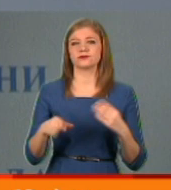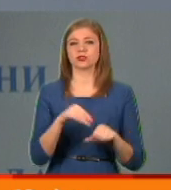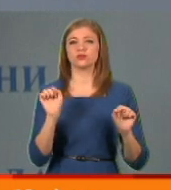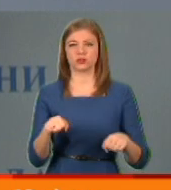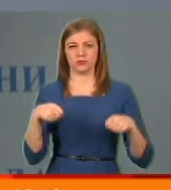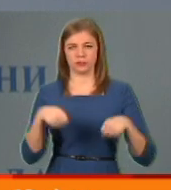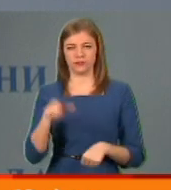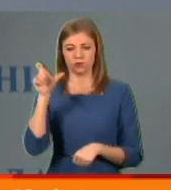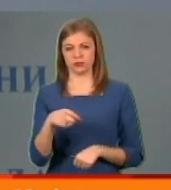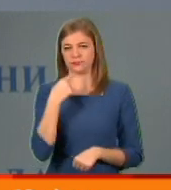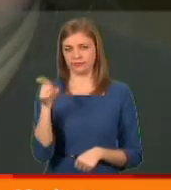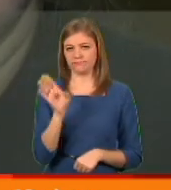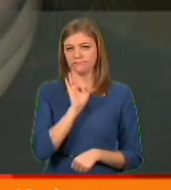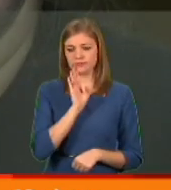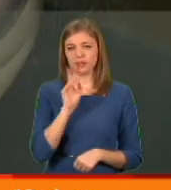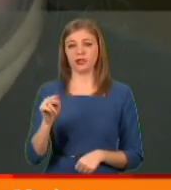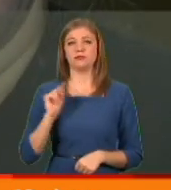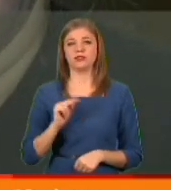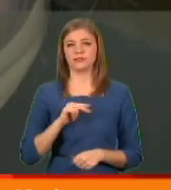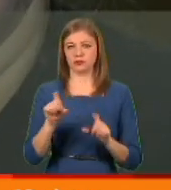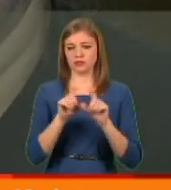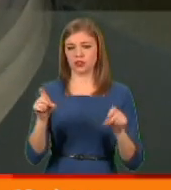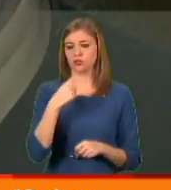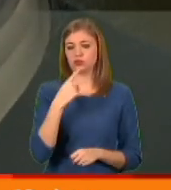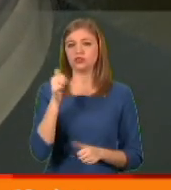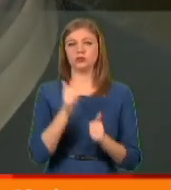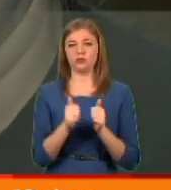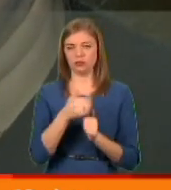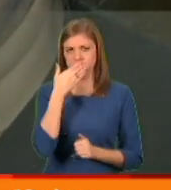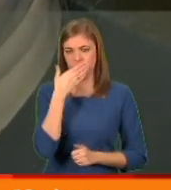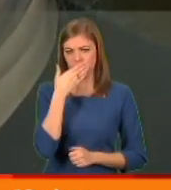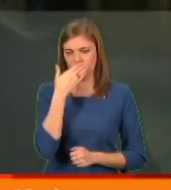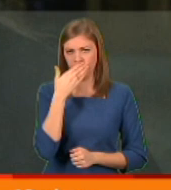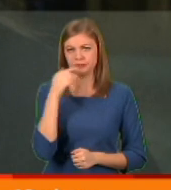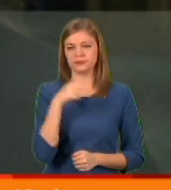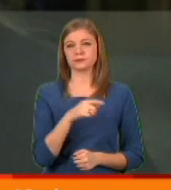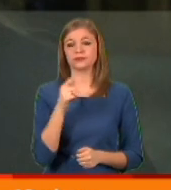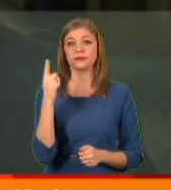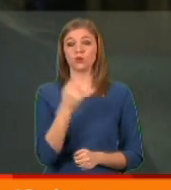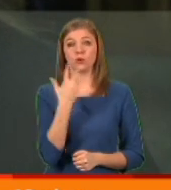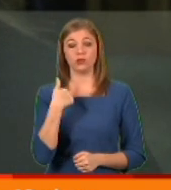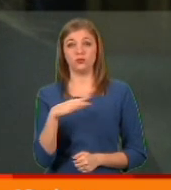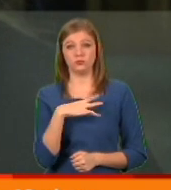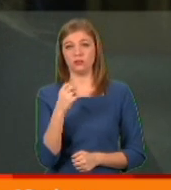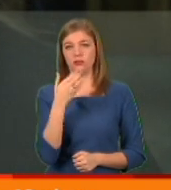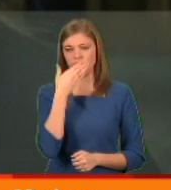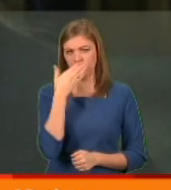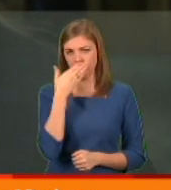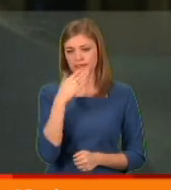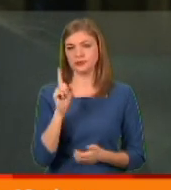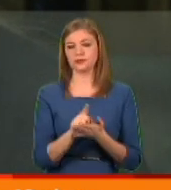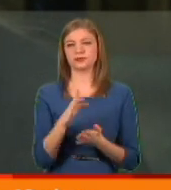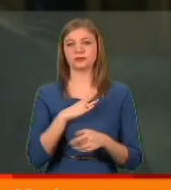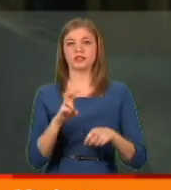можливі права людини, твердить пані Світлана. Працівники закладу, кажуть, часто старих не догодовують. Той день, коли ми були, на другий сніданок повинна бути